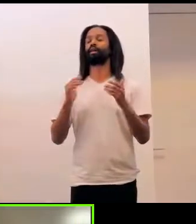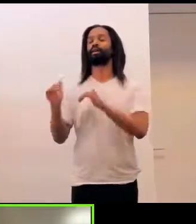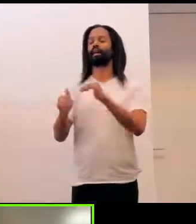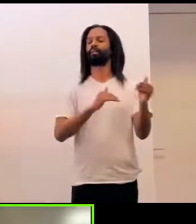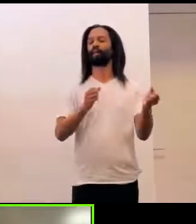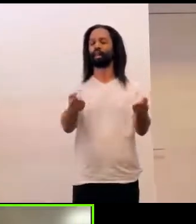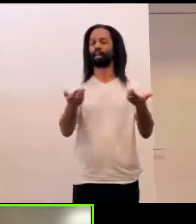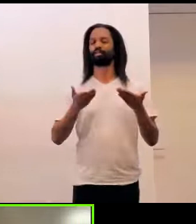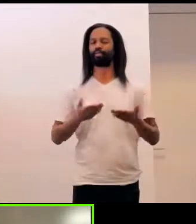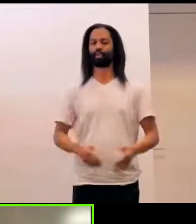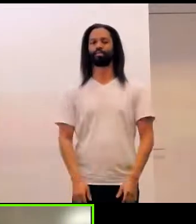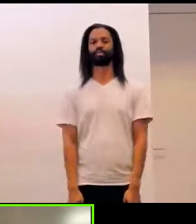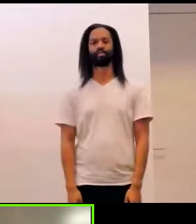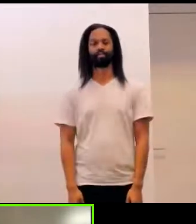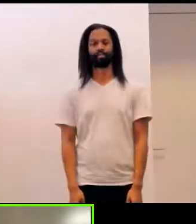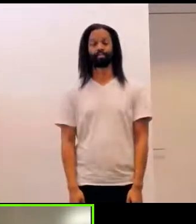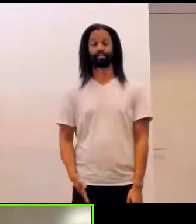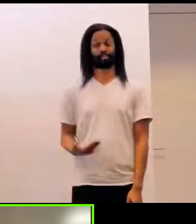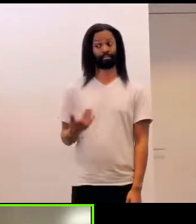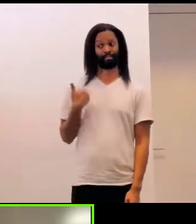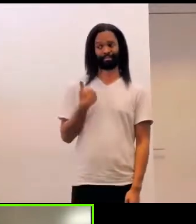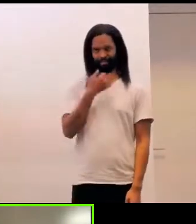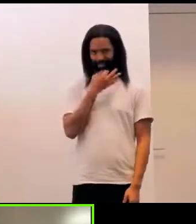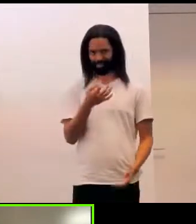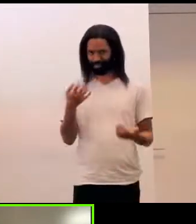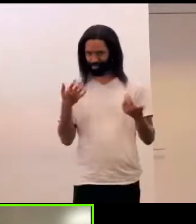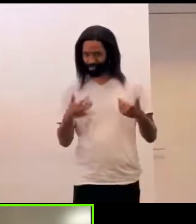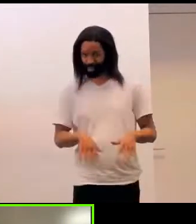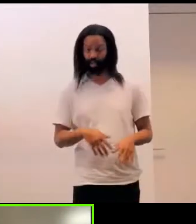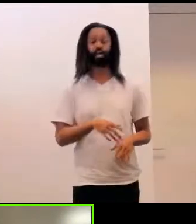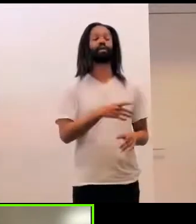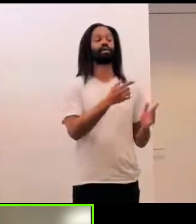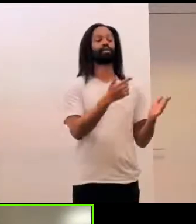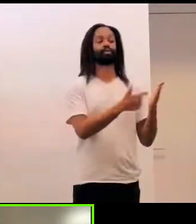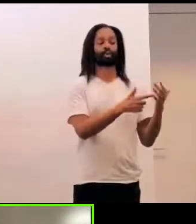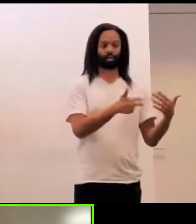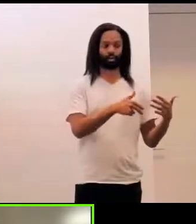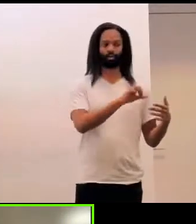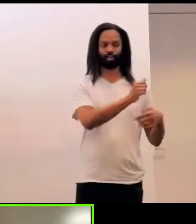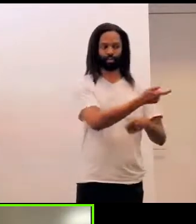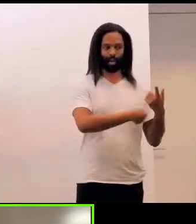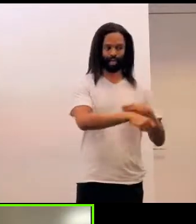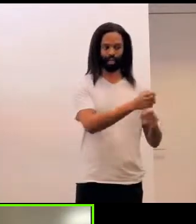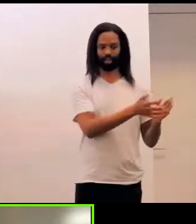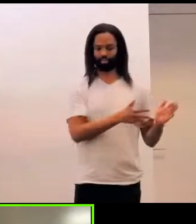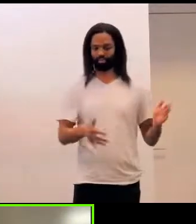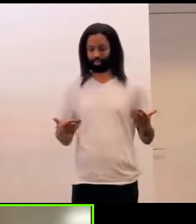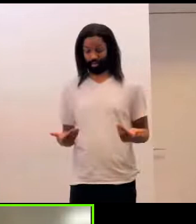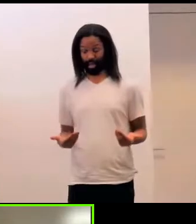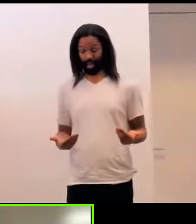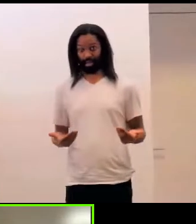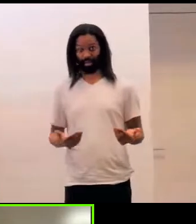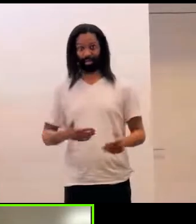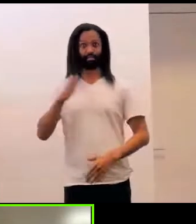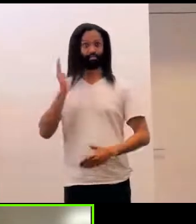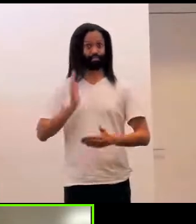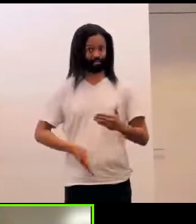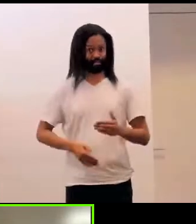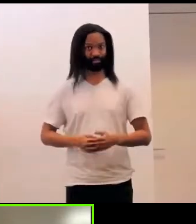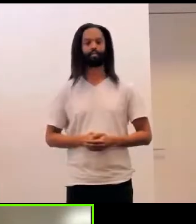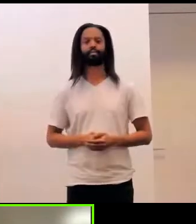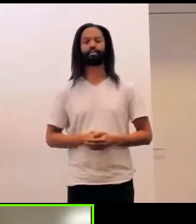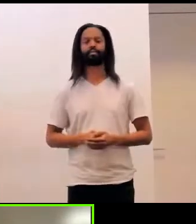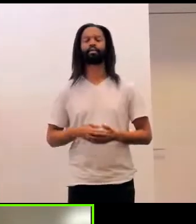Bien, comme je vous le disais à l'instant, un premier marché a été conclu donc en 2018 et arrive à échéance cette année. Il est proposé